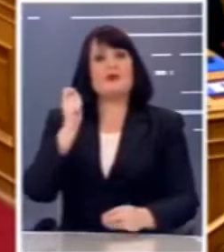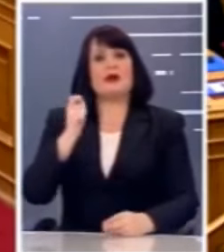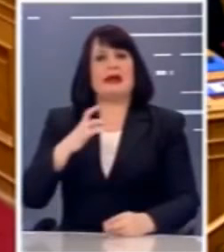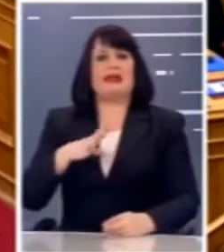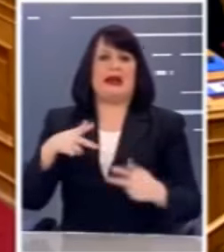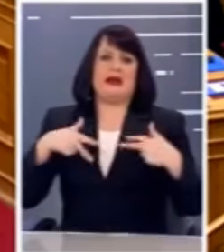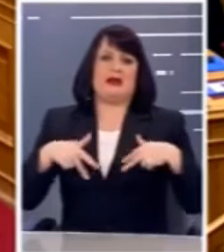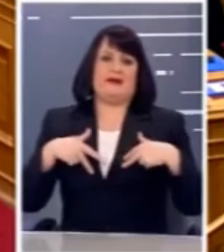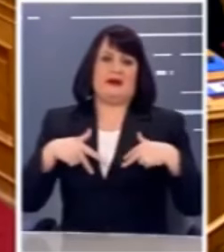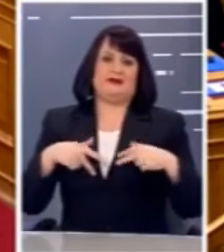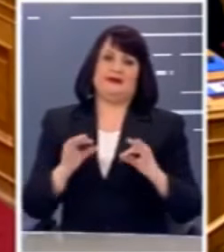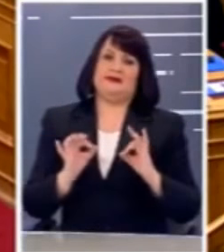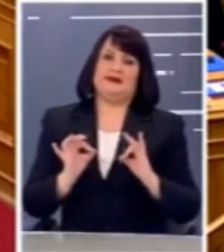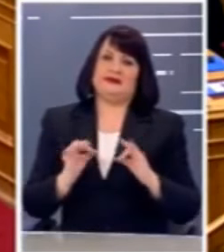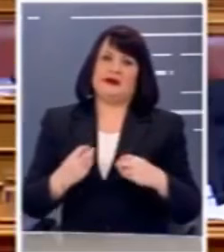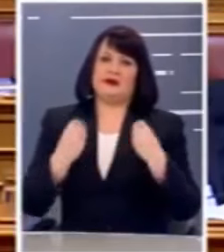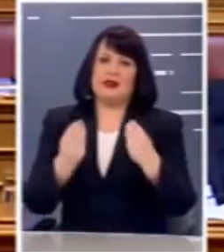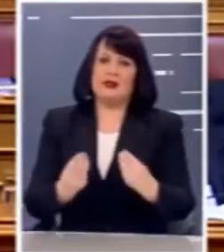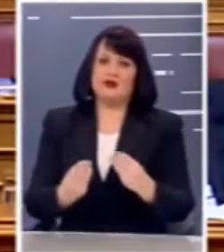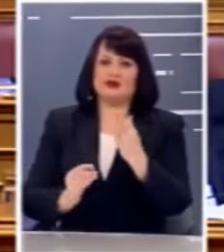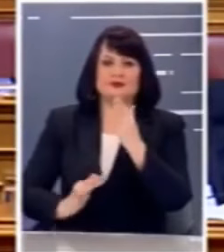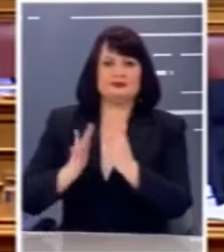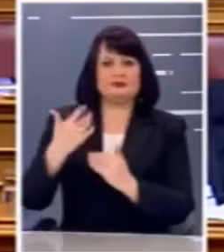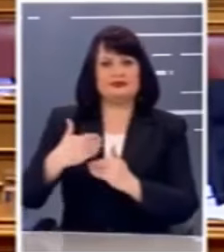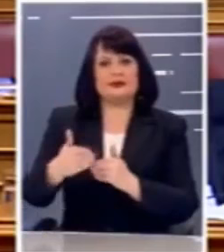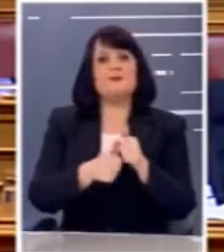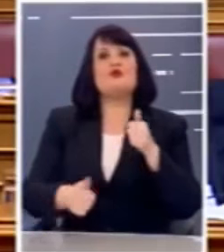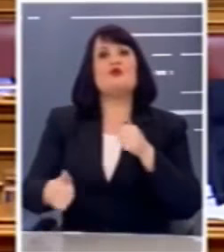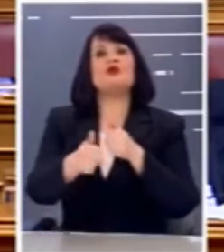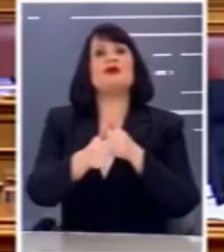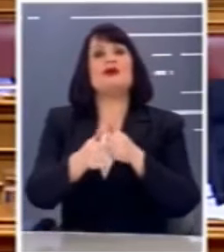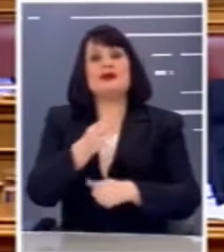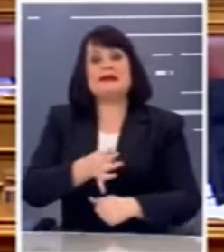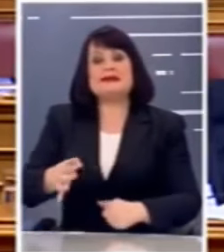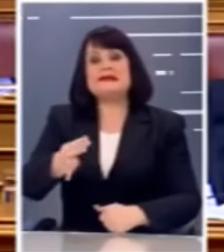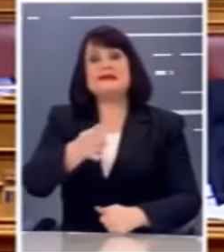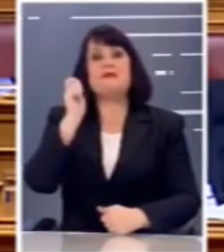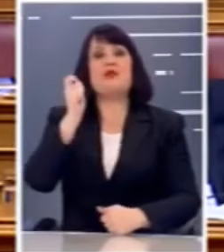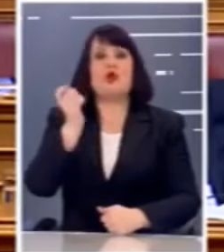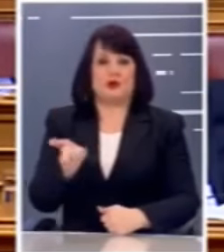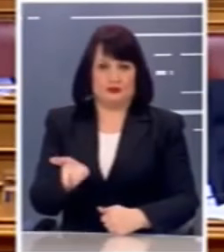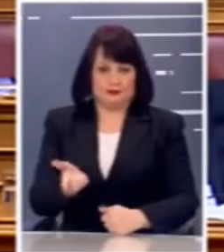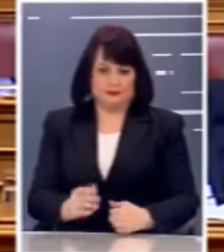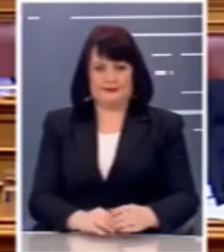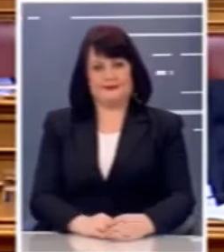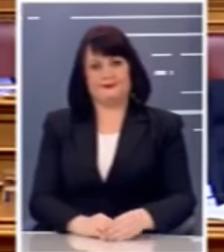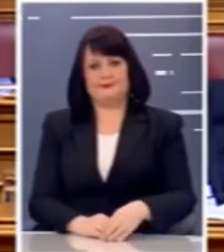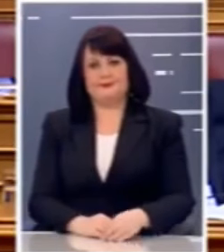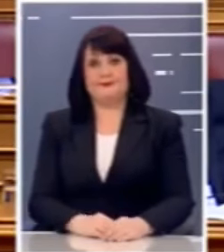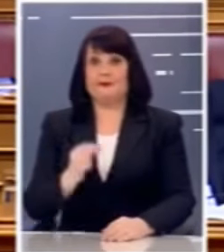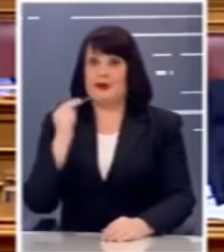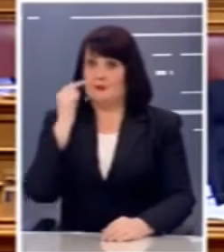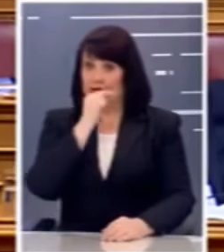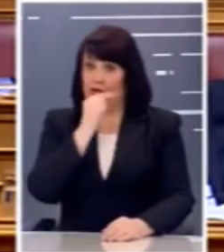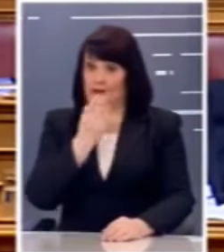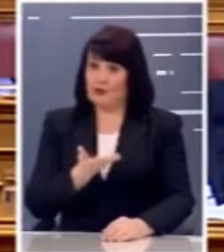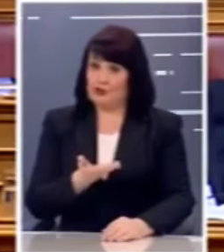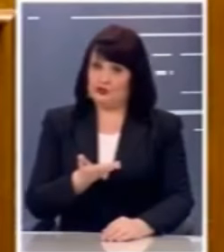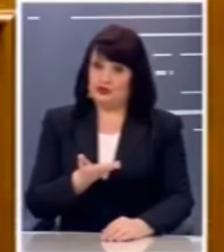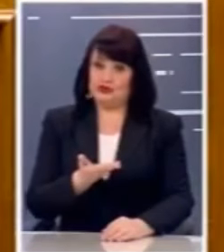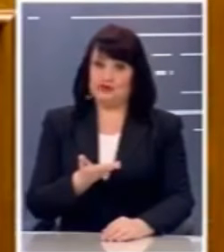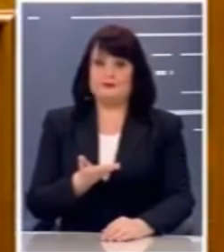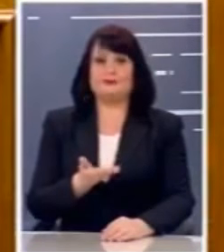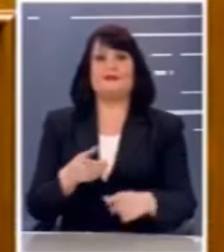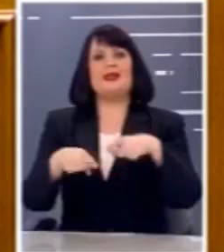της κυβέρνησης να δώσει μια αναβαθμισμένη προτεραιότητα στην νησιωτική πολιτική. Ο Πρωθυπουργός της χώρας,